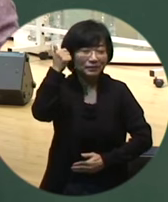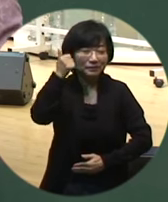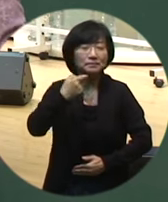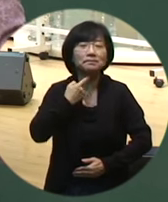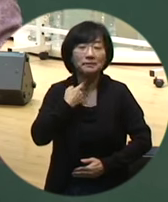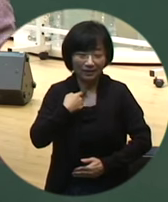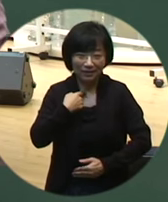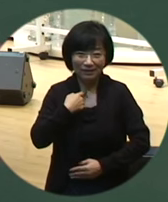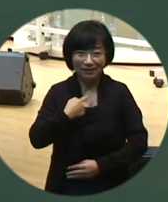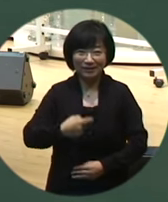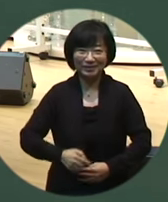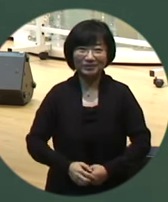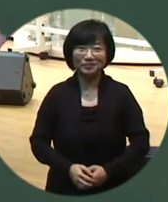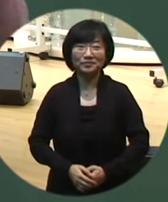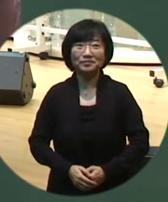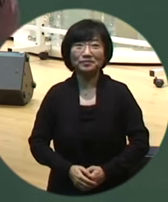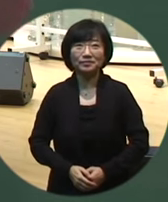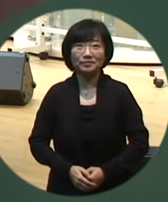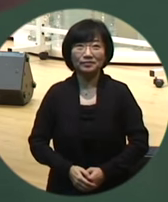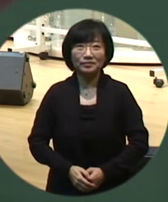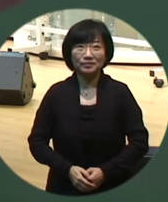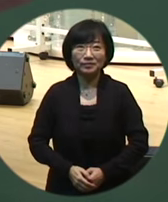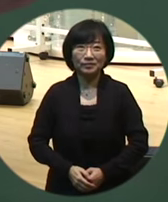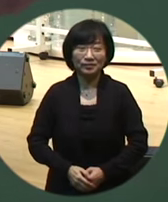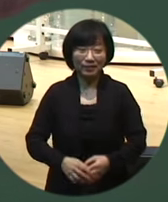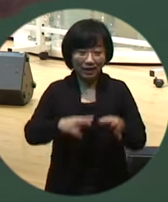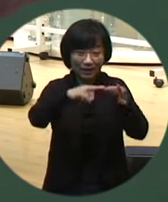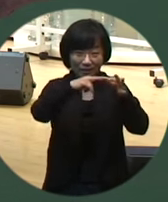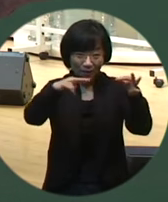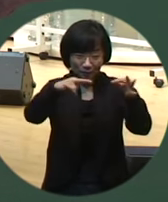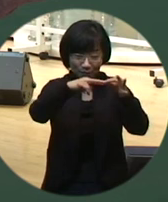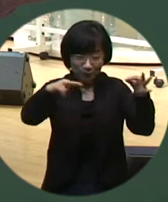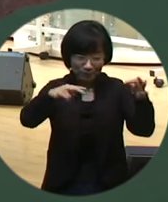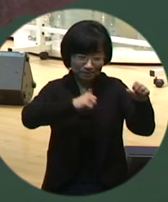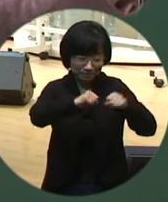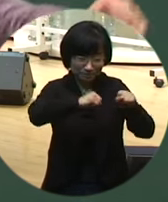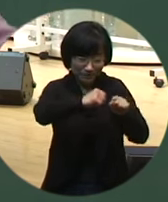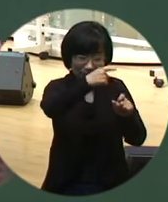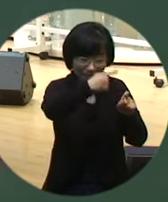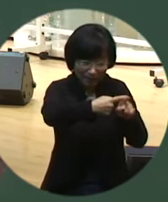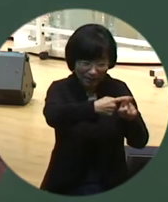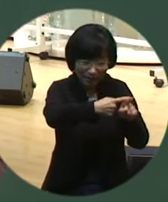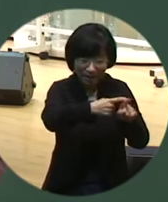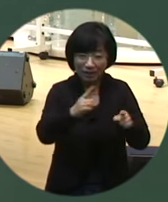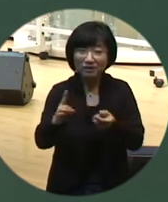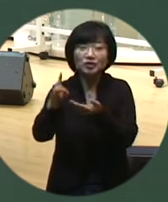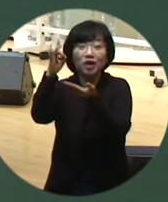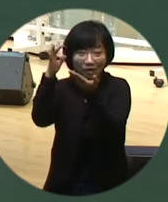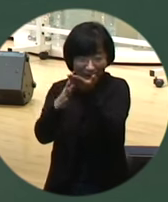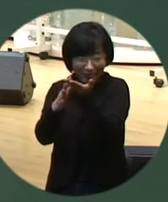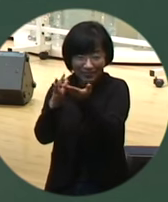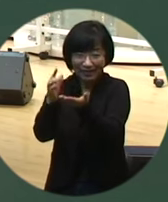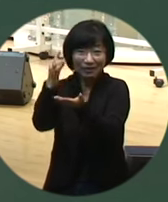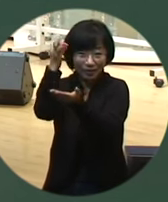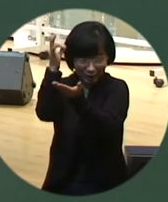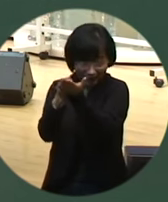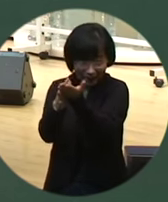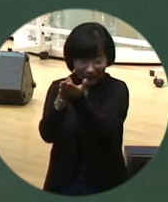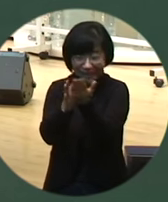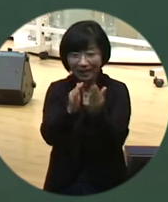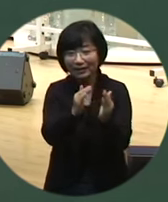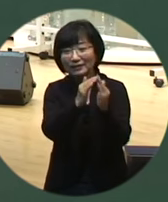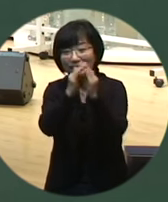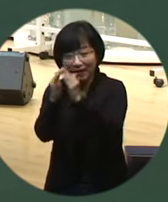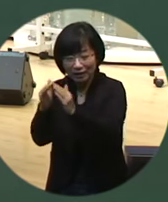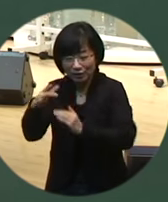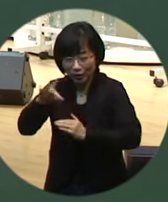at the Yeouido Full Gospel Church. 근데 여의도에서 이제 천안으로 개척을 내려갔어요. And then I came out from that church and I planted my own church in 천안. 천안에